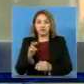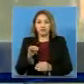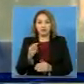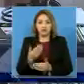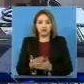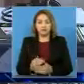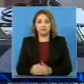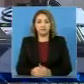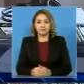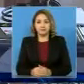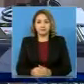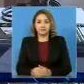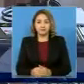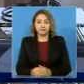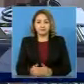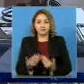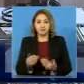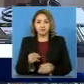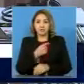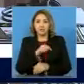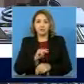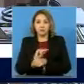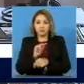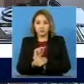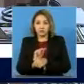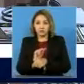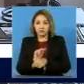квалификацию. Данные специалисты, они прошли обучение,